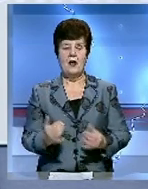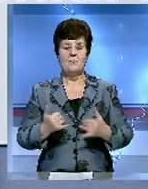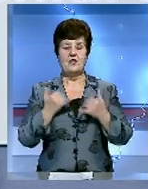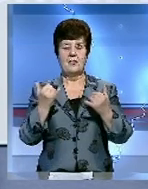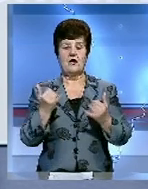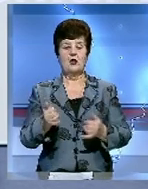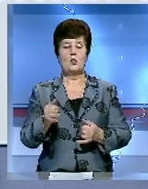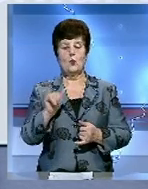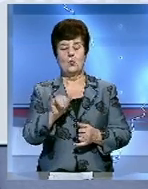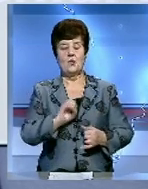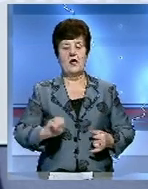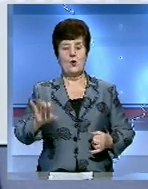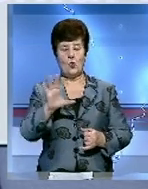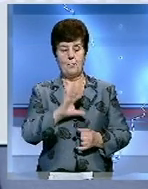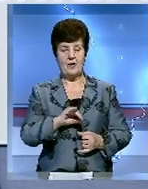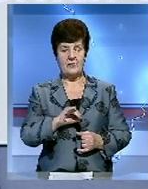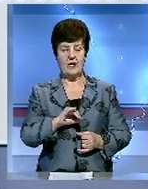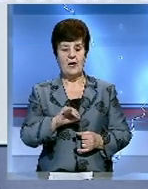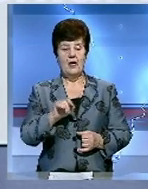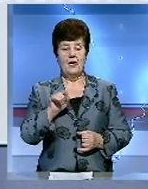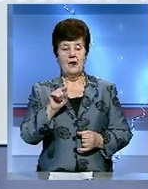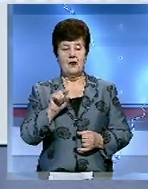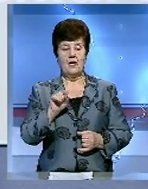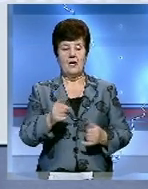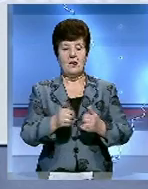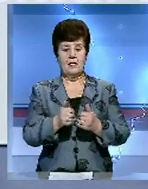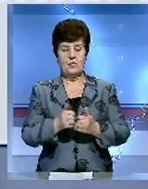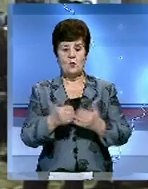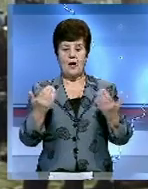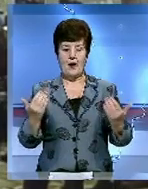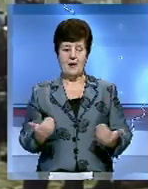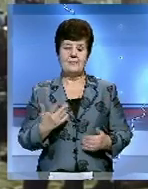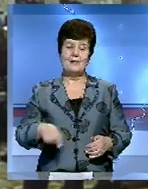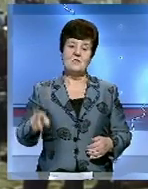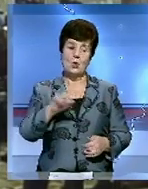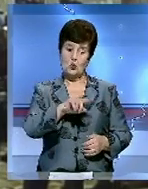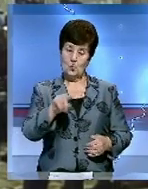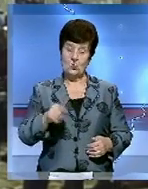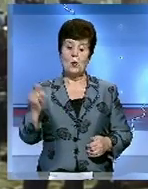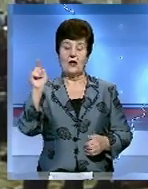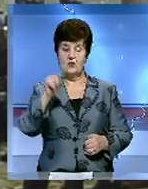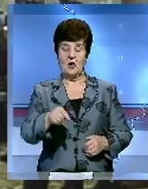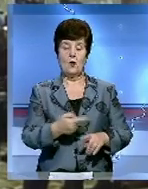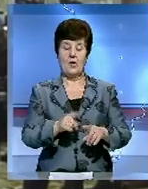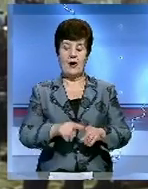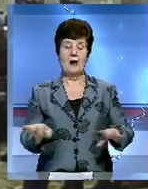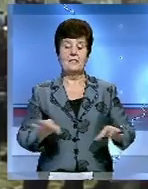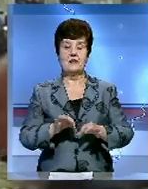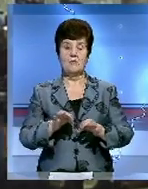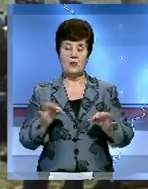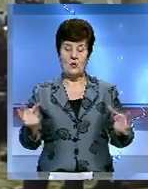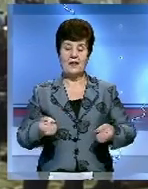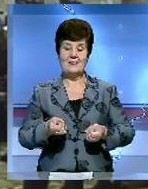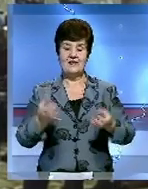în Republica Moldova se alătură astăzi tuturor celor care sărbătoresc Ziua